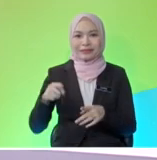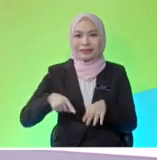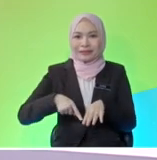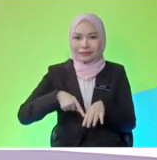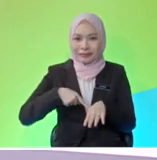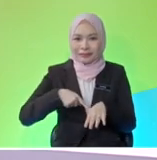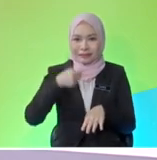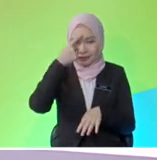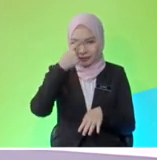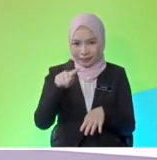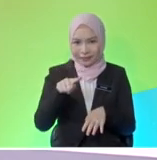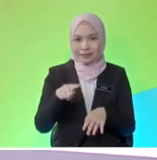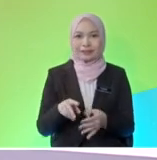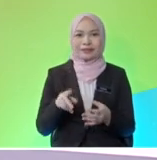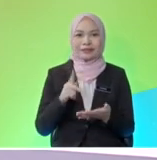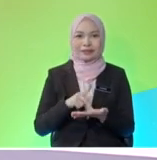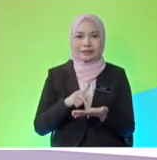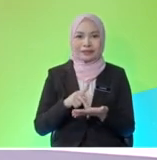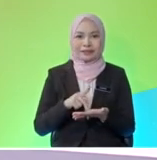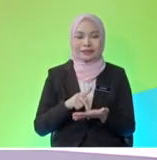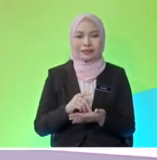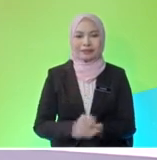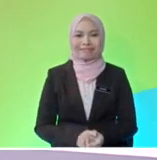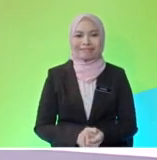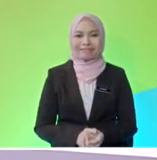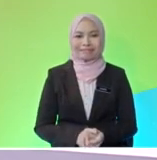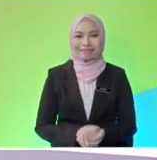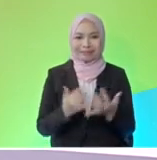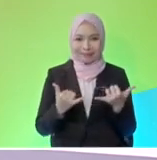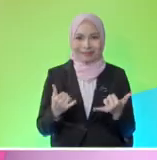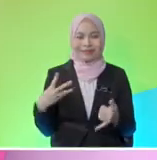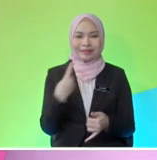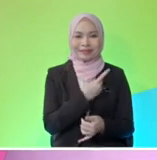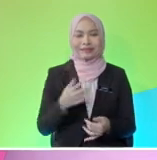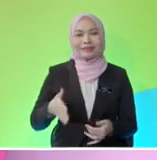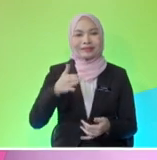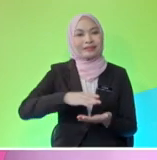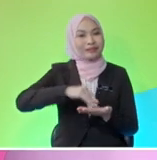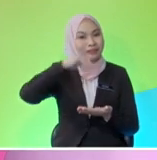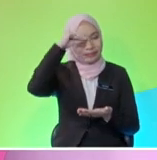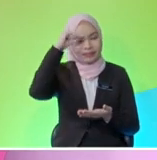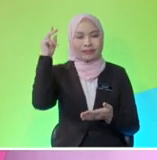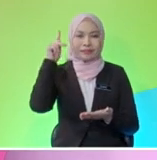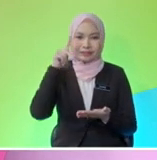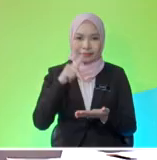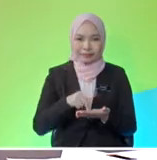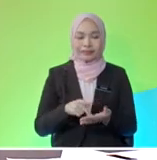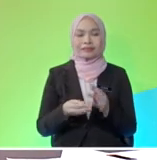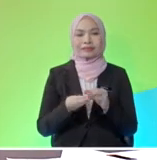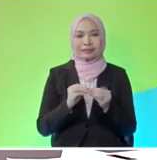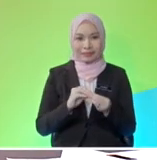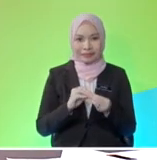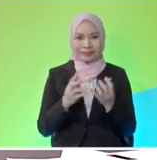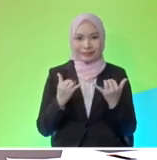awal prasekolah mengenal nombor. Apakah yang akan cikgu kongsikan dalam slot ini? Baiklah, untuk segmen ini kita akan